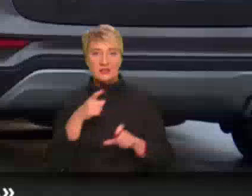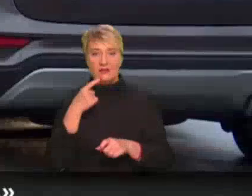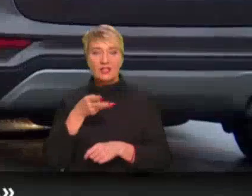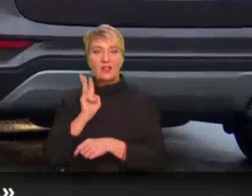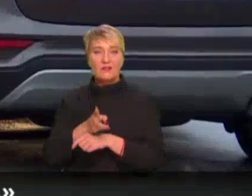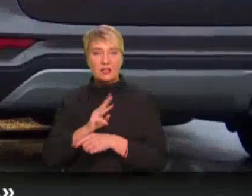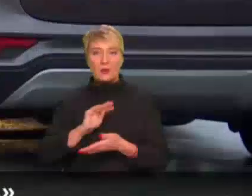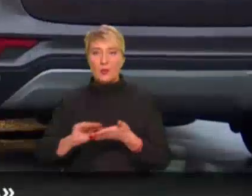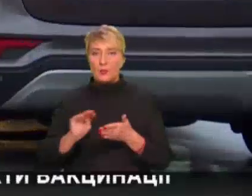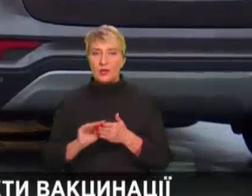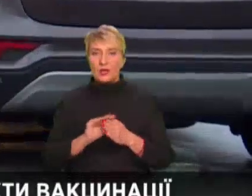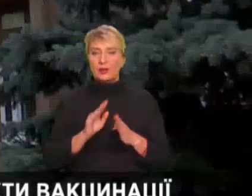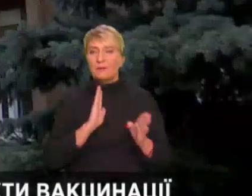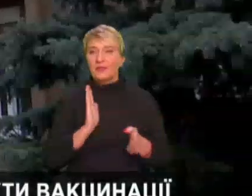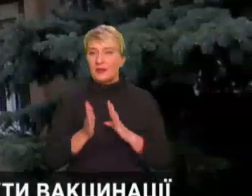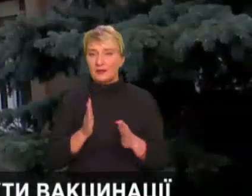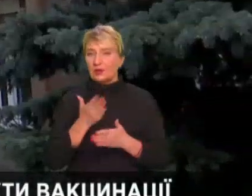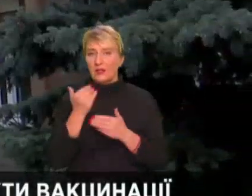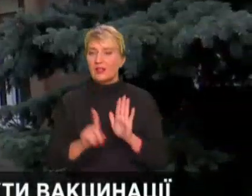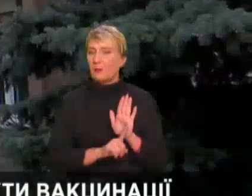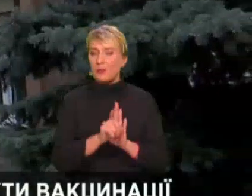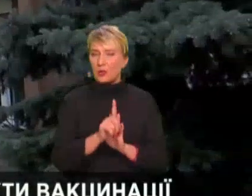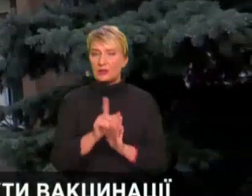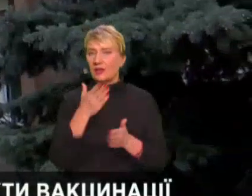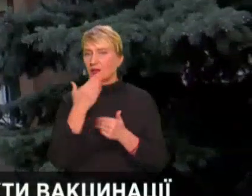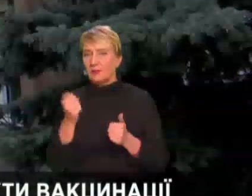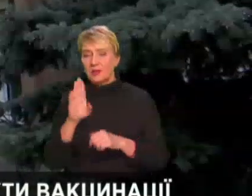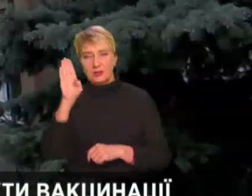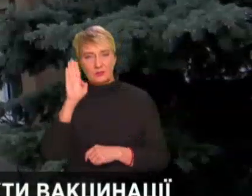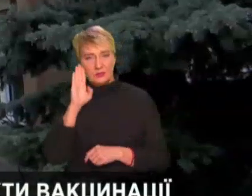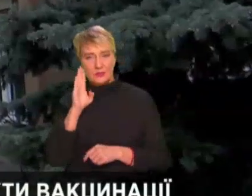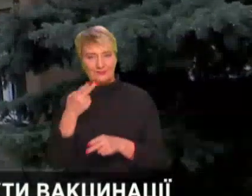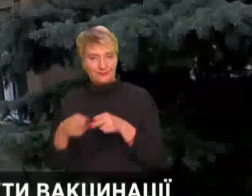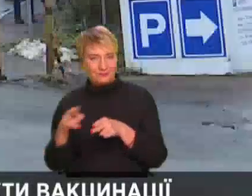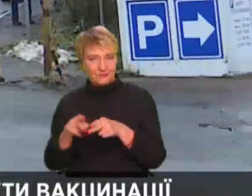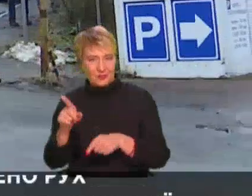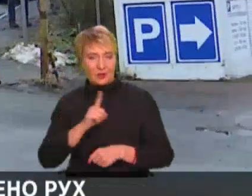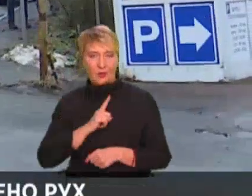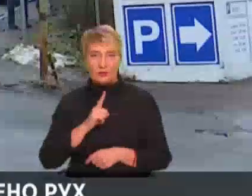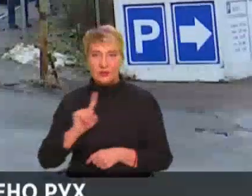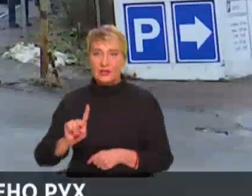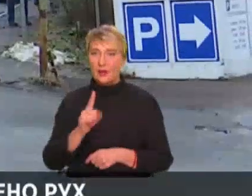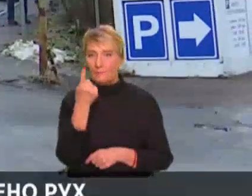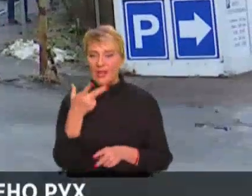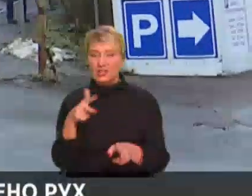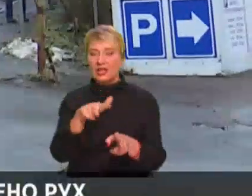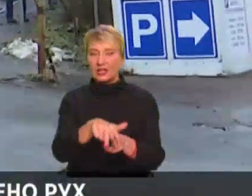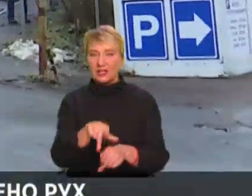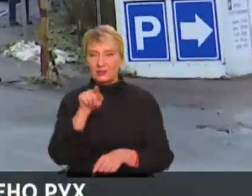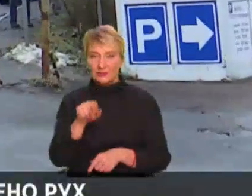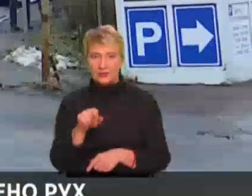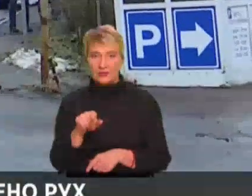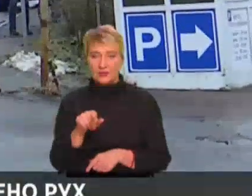в соцмережах, неповне, на кадрах немає початку, де начебто чоловік спровокував охоронця. І перший накинувся зі стільцем